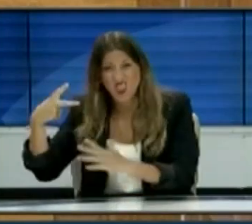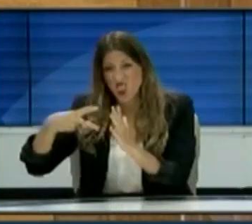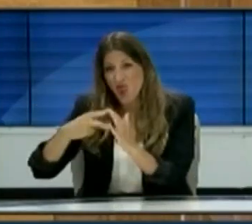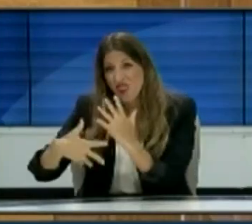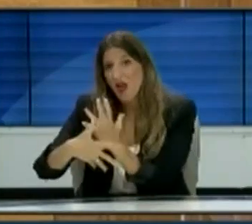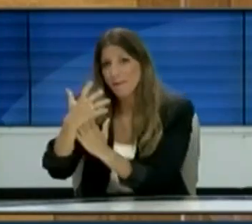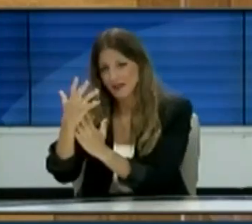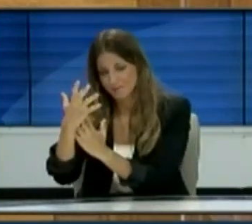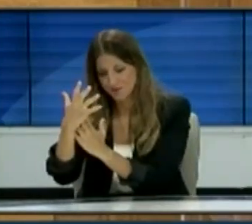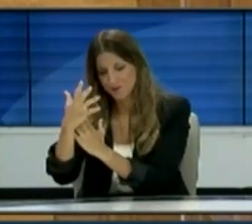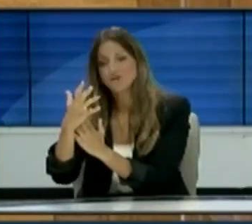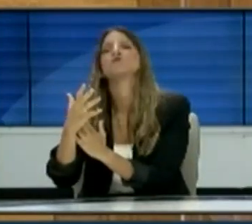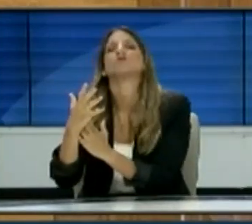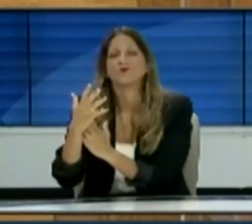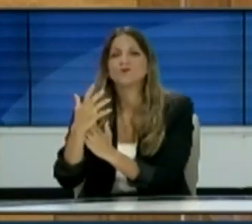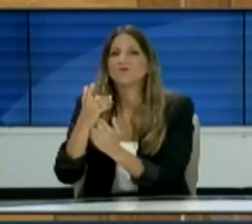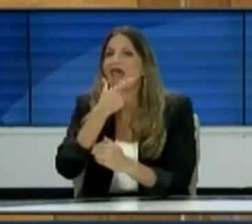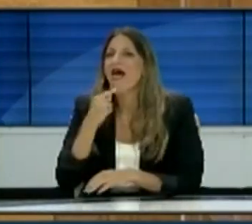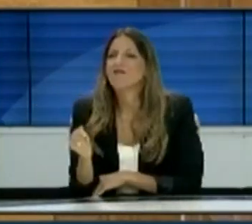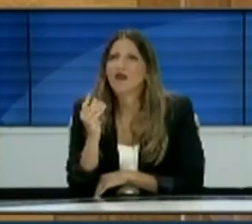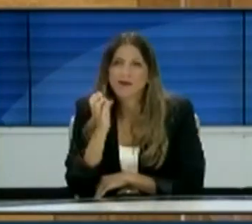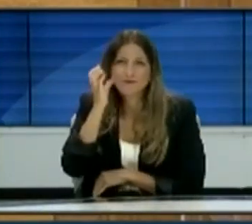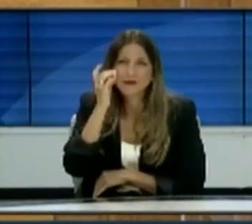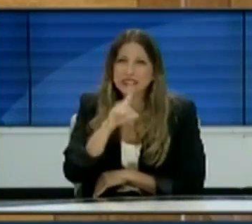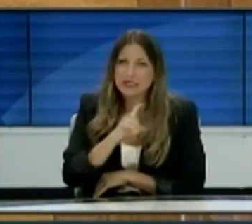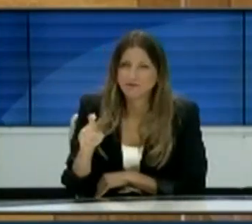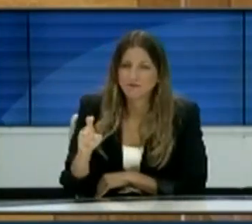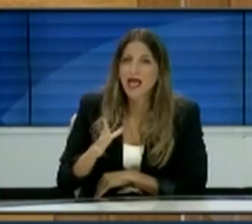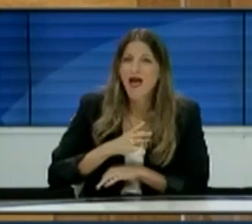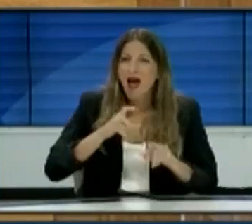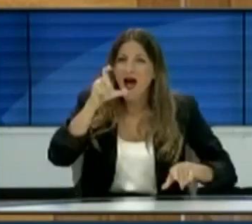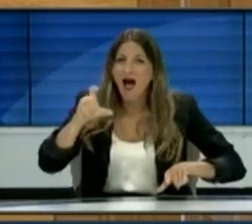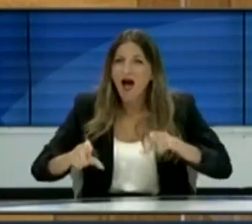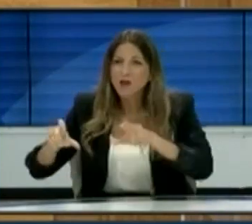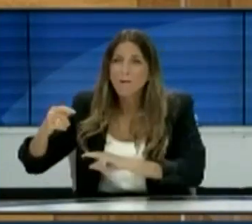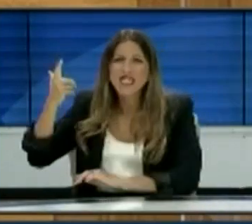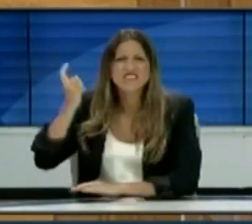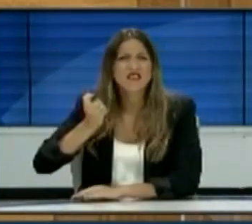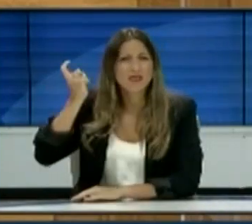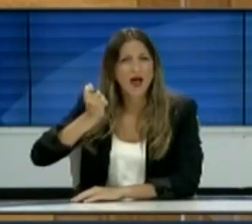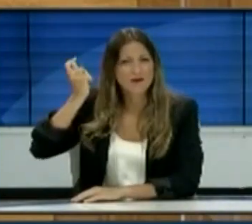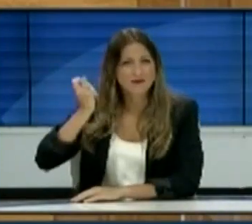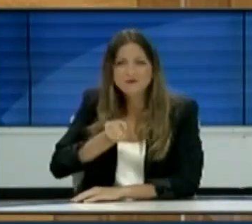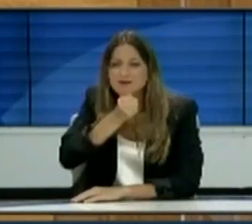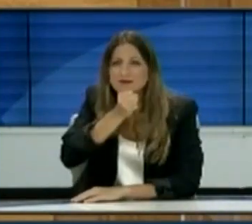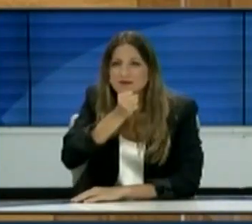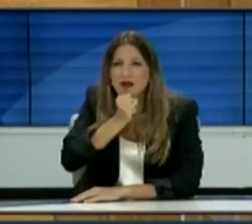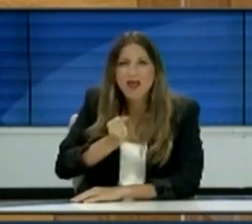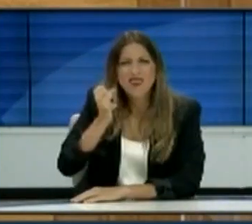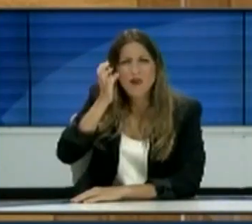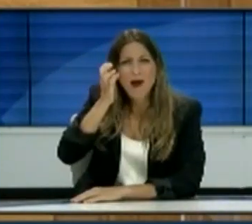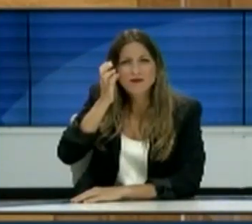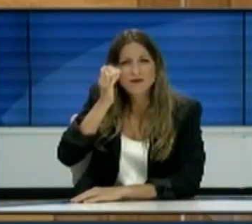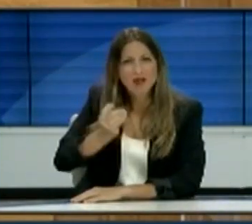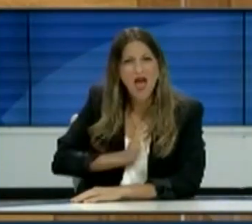Μιλώντας λοιπόν για τους συνταξιούχους, θα μπορούσα απλά να ξεκινήσω θυμίζοντας τις εικόνες των